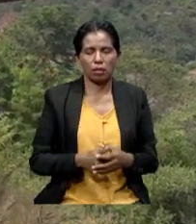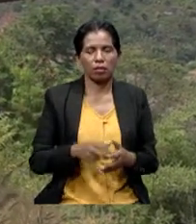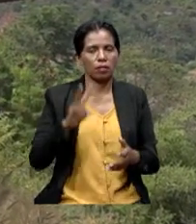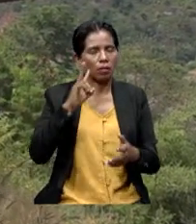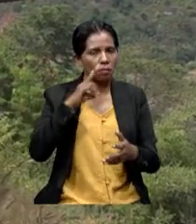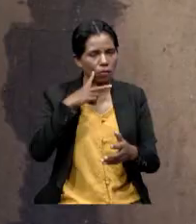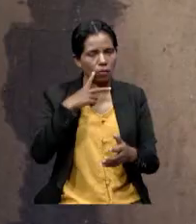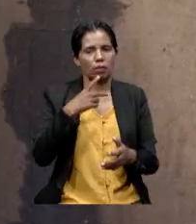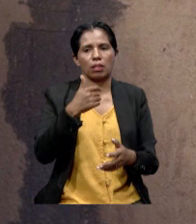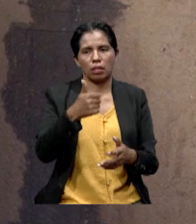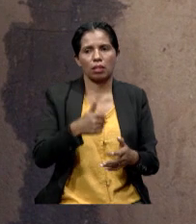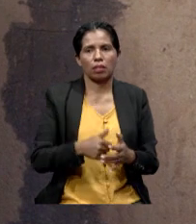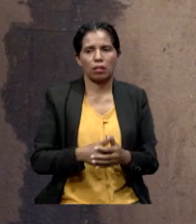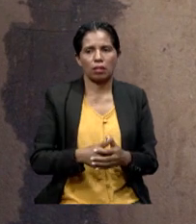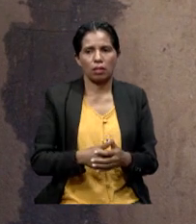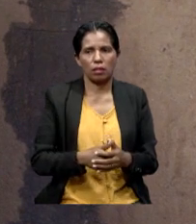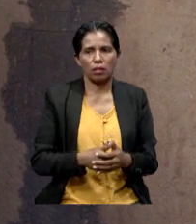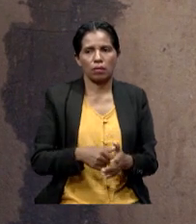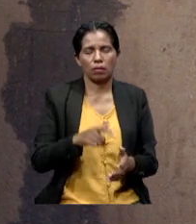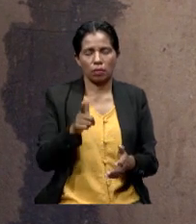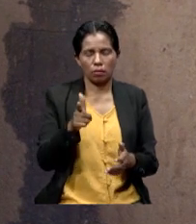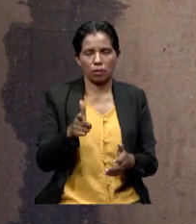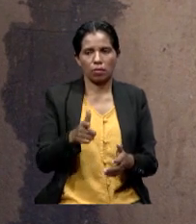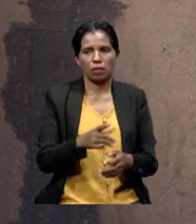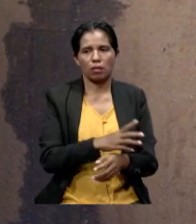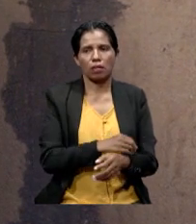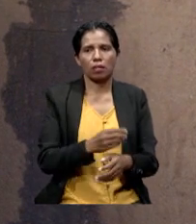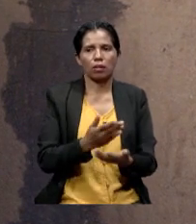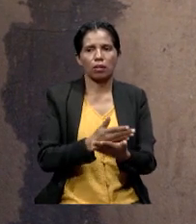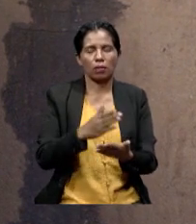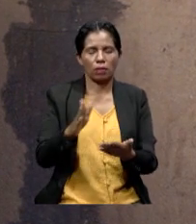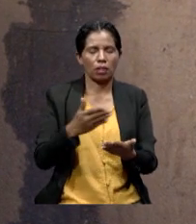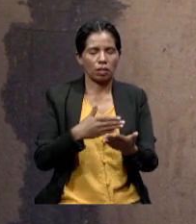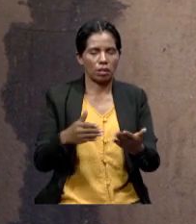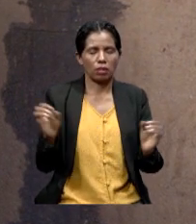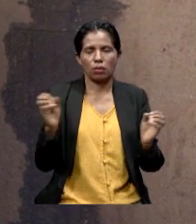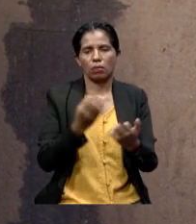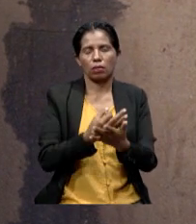ruma. La foni pasen 20 dolar ne. Pali itu la sang tu la to.